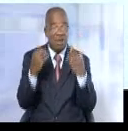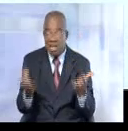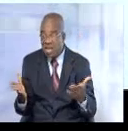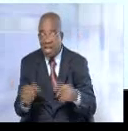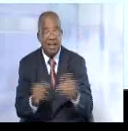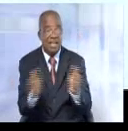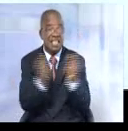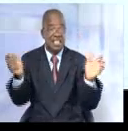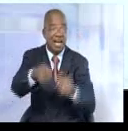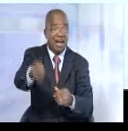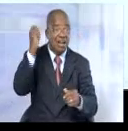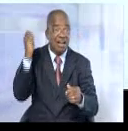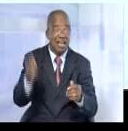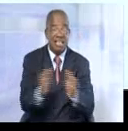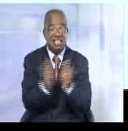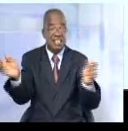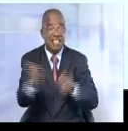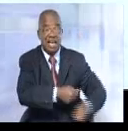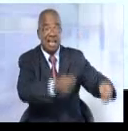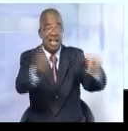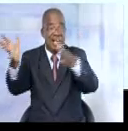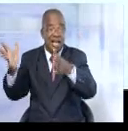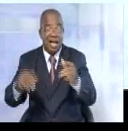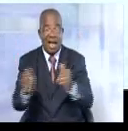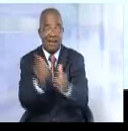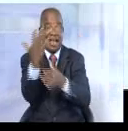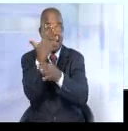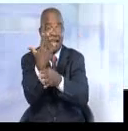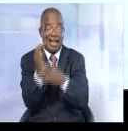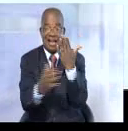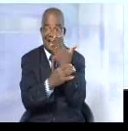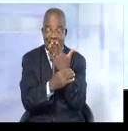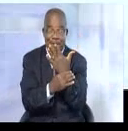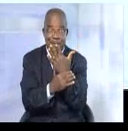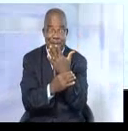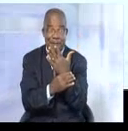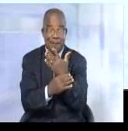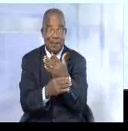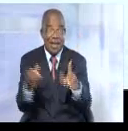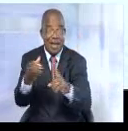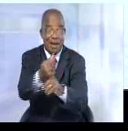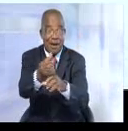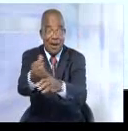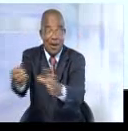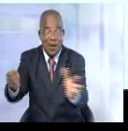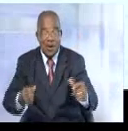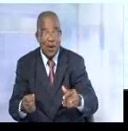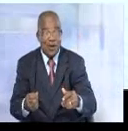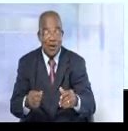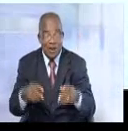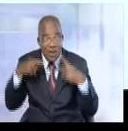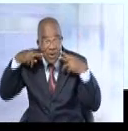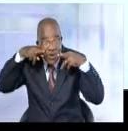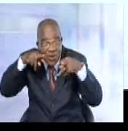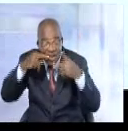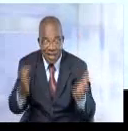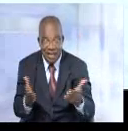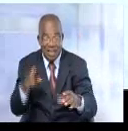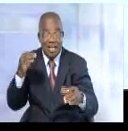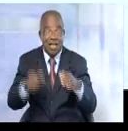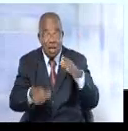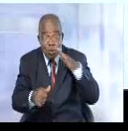comment ils font. Ça, ils disent, rentrent en bas de l'eau pour attraper le poisson. Ça, comme ils sont partis, en premier, j'ai attrapé 5 poissons. Et puis, ils ont rempli les sacs.